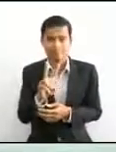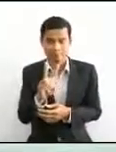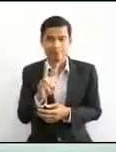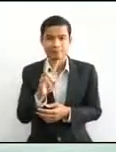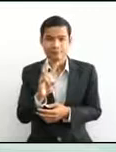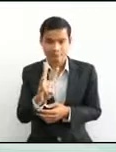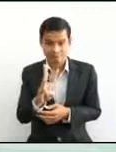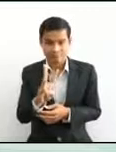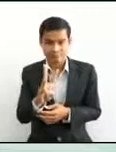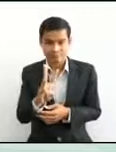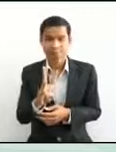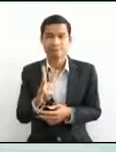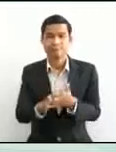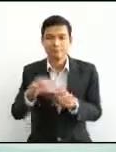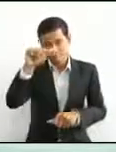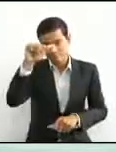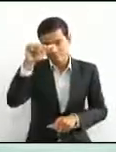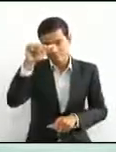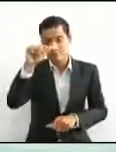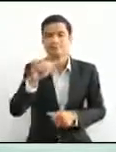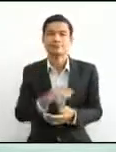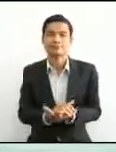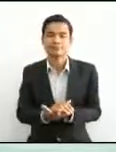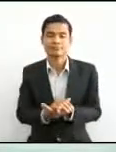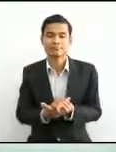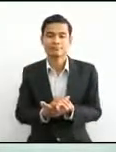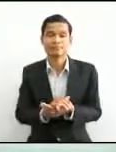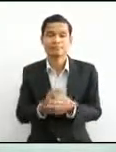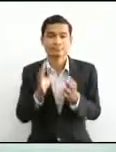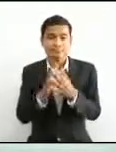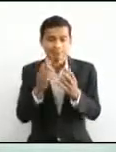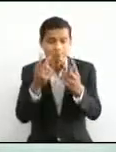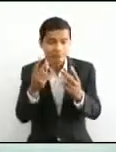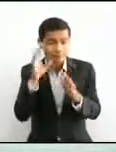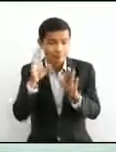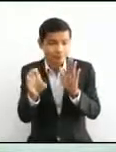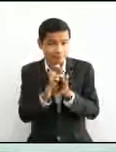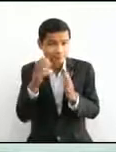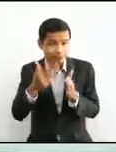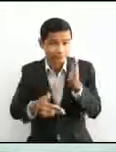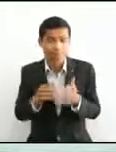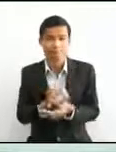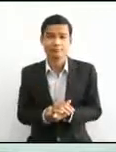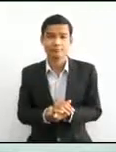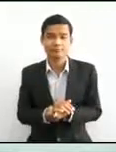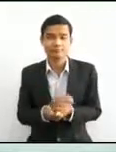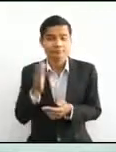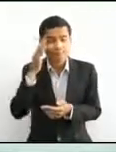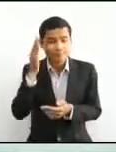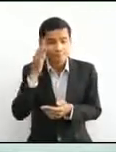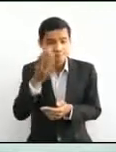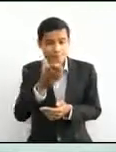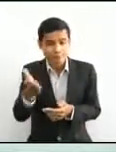bí bay yeah chà con khơi ấy kia con rụp ấy kia cái con score